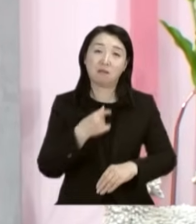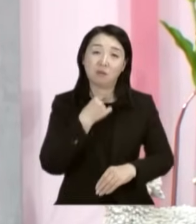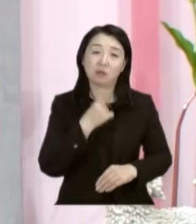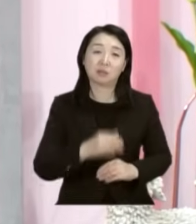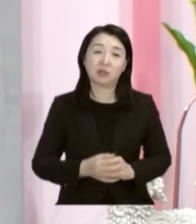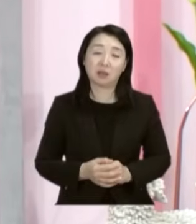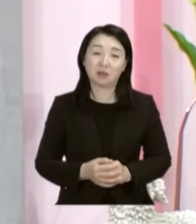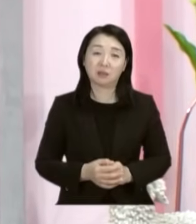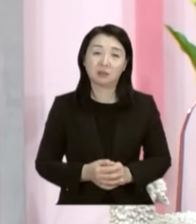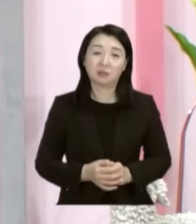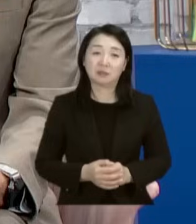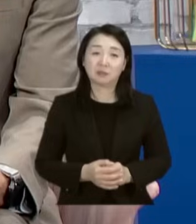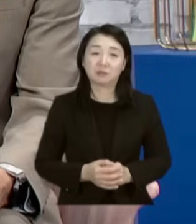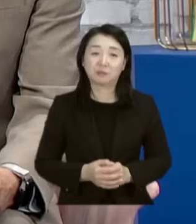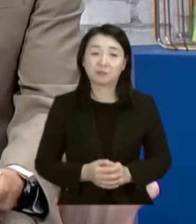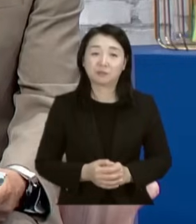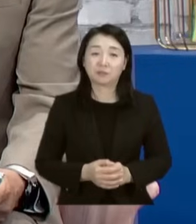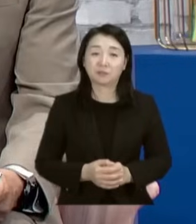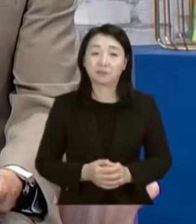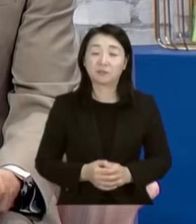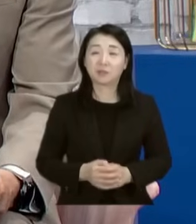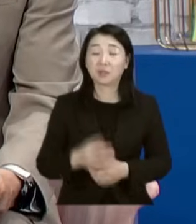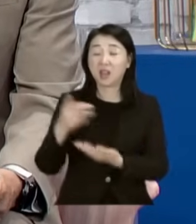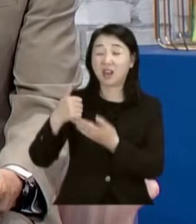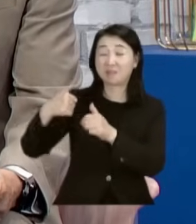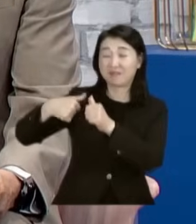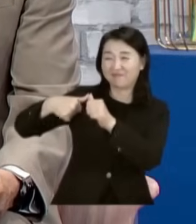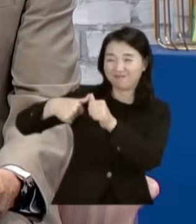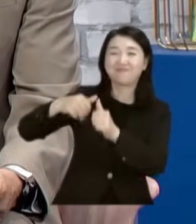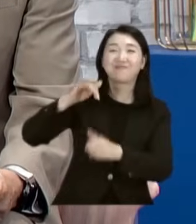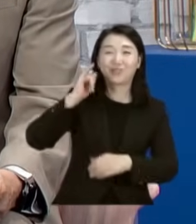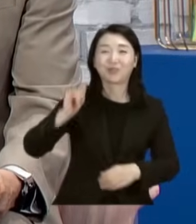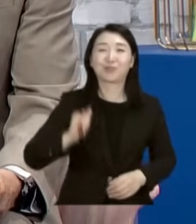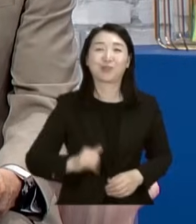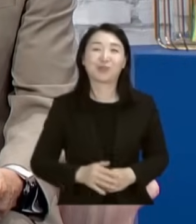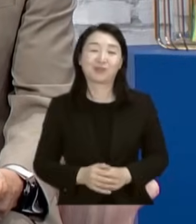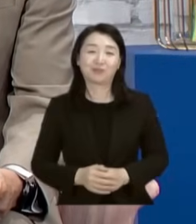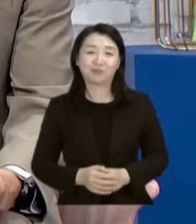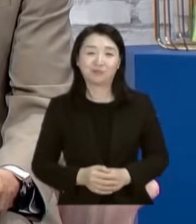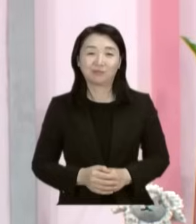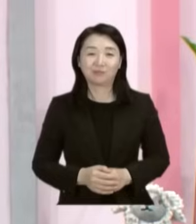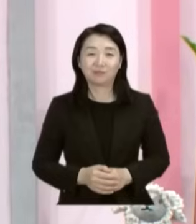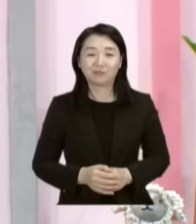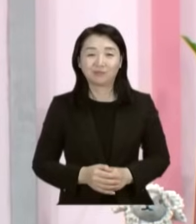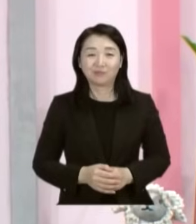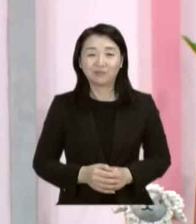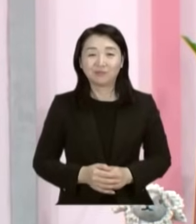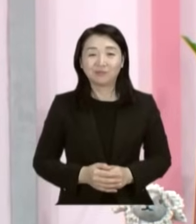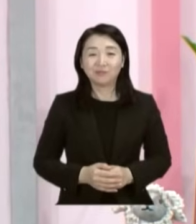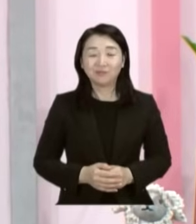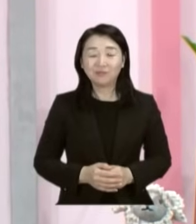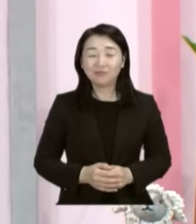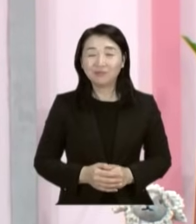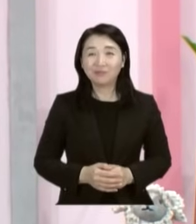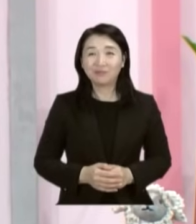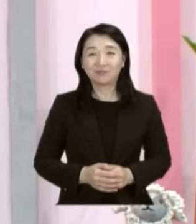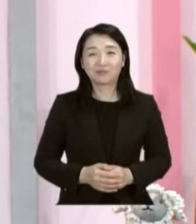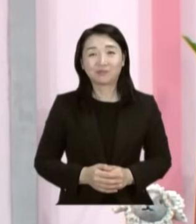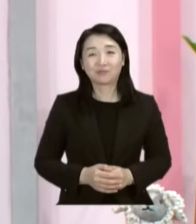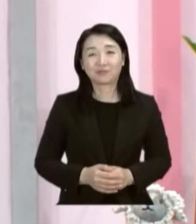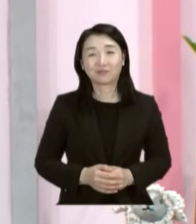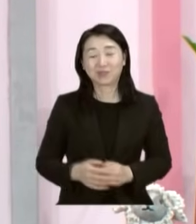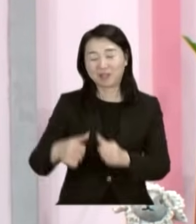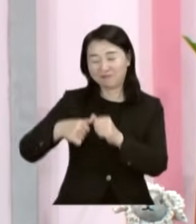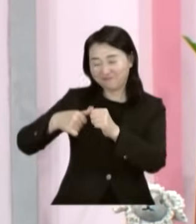진짜 원초적인 거 있잖아요 하나님하고 딜하는 거죠 그죠 약간 어떻게 보면 딜 의 기도를 계속